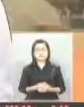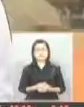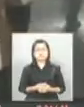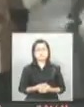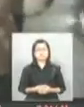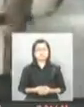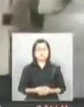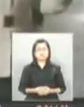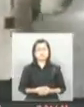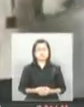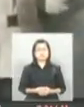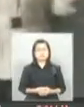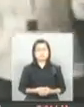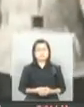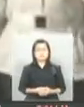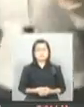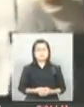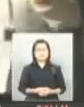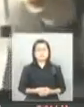ค่ะ